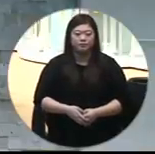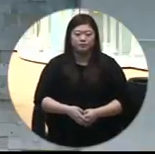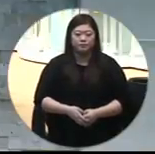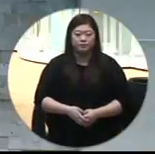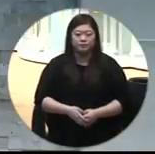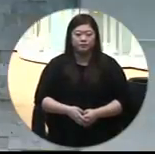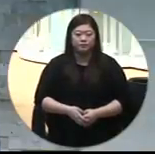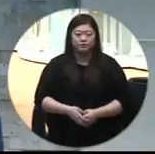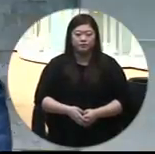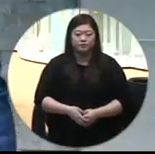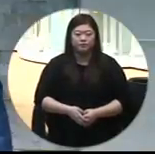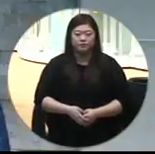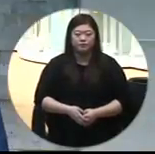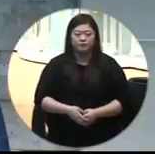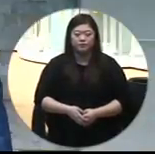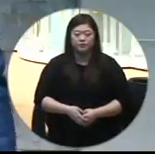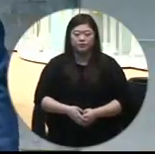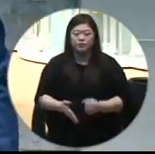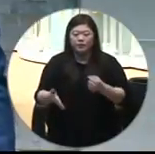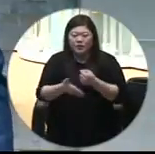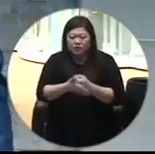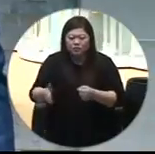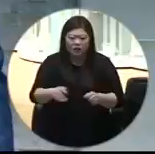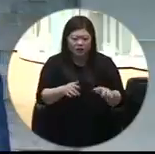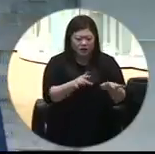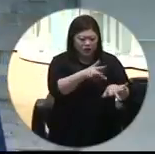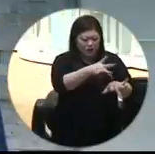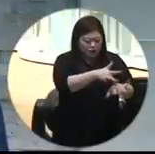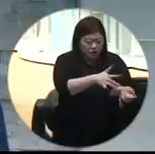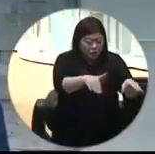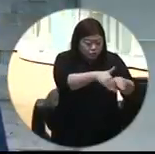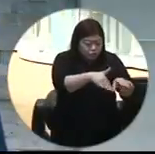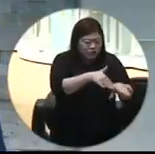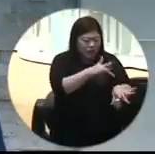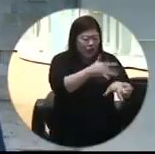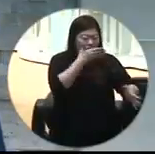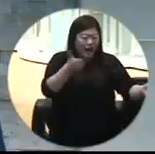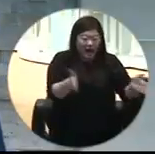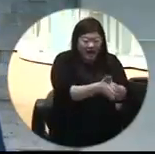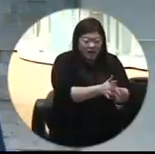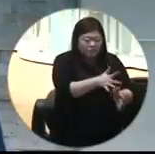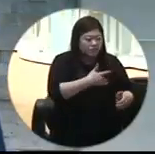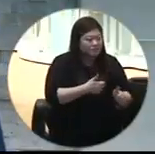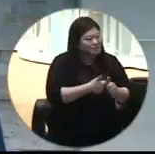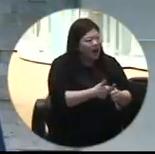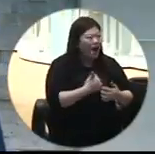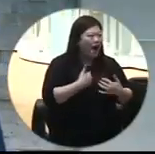그래서 이런 귀신 문화를 귀신이 만들어 놓은